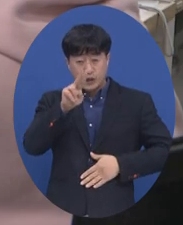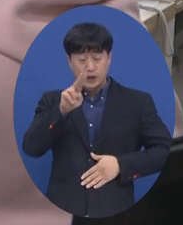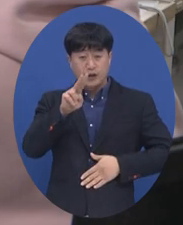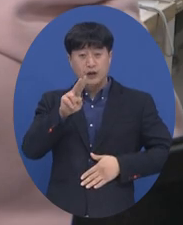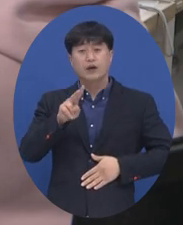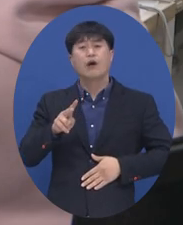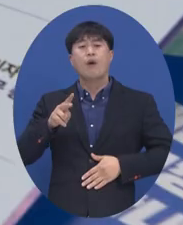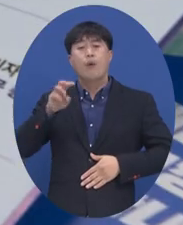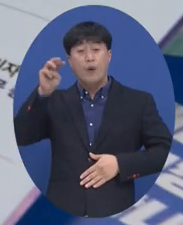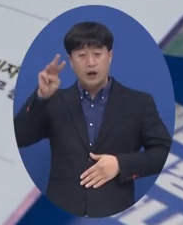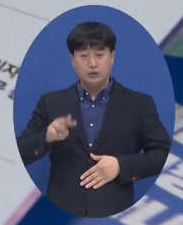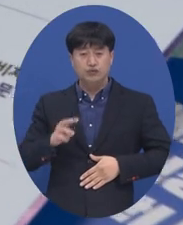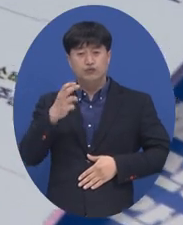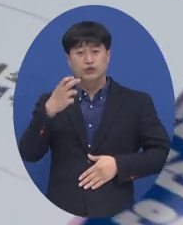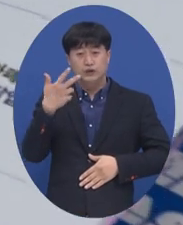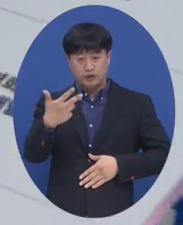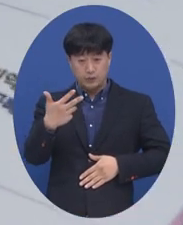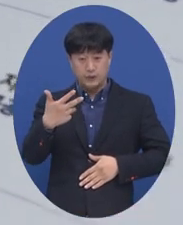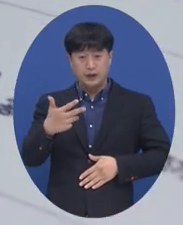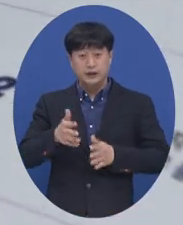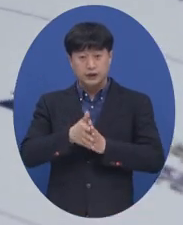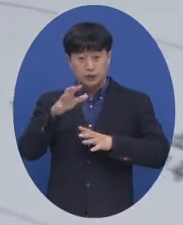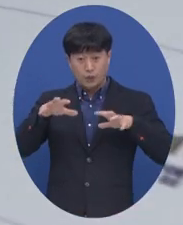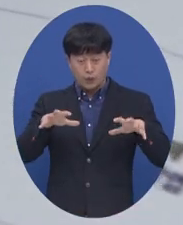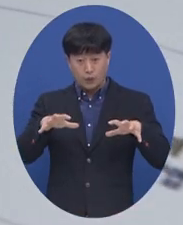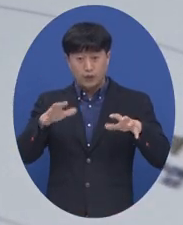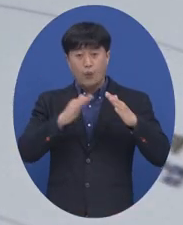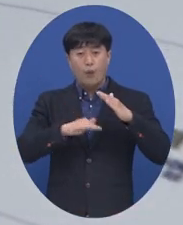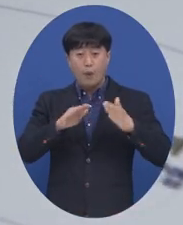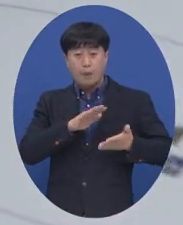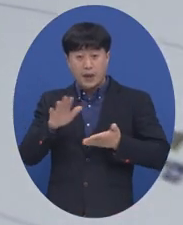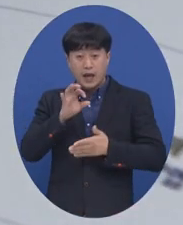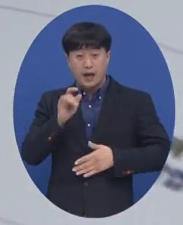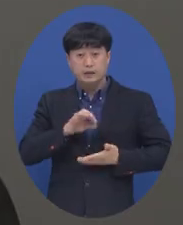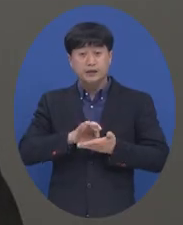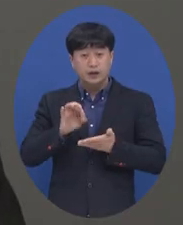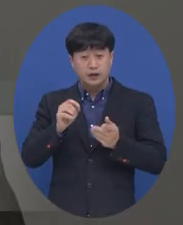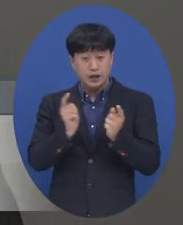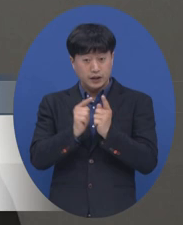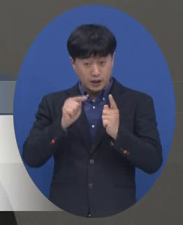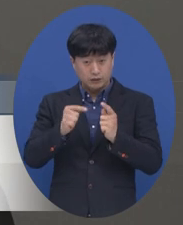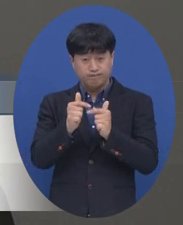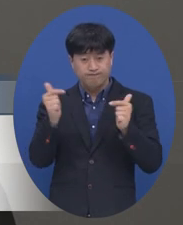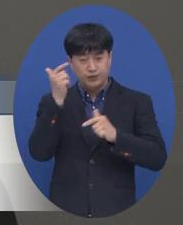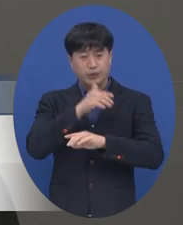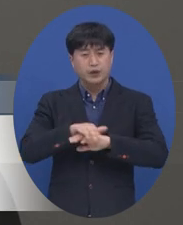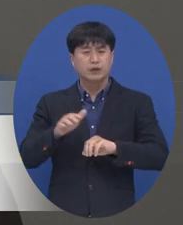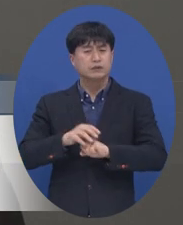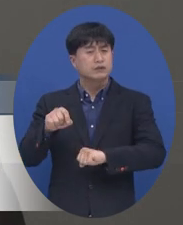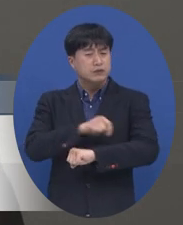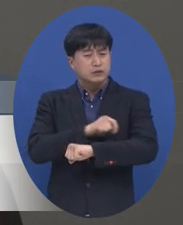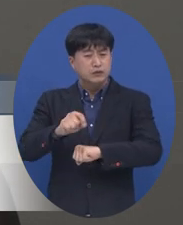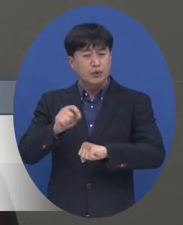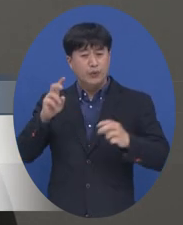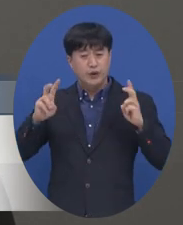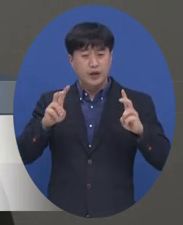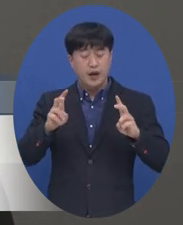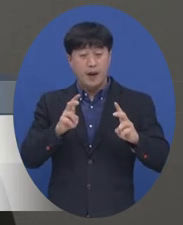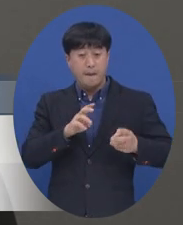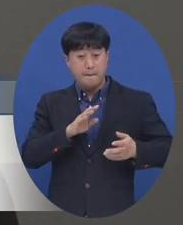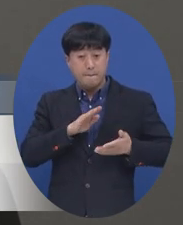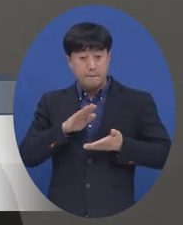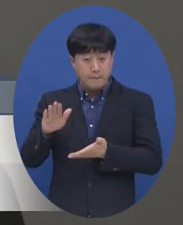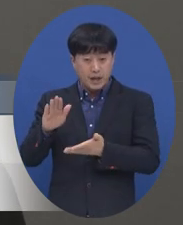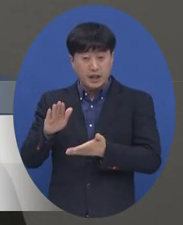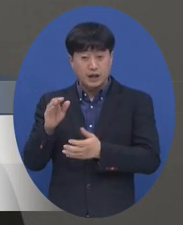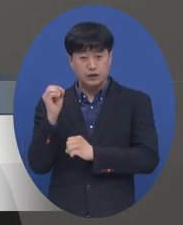27개 시 군으로 00 배달앱 대상지를 확대할 계획입니다 특정 기업의 배달 플랫폼 시장 98%